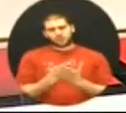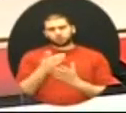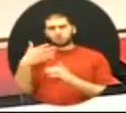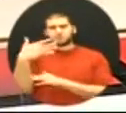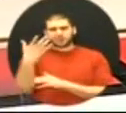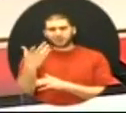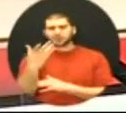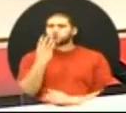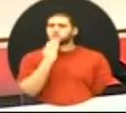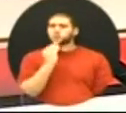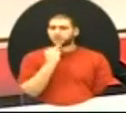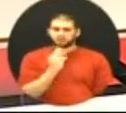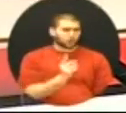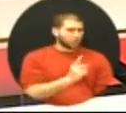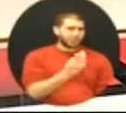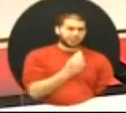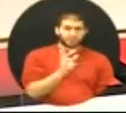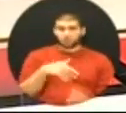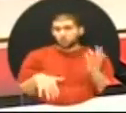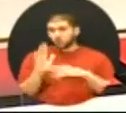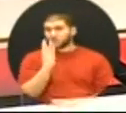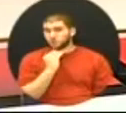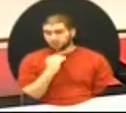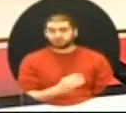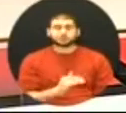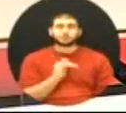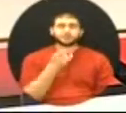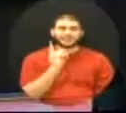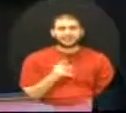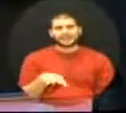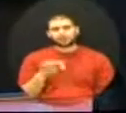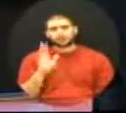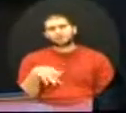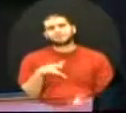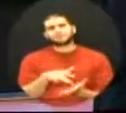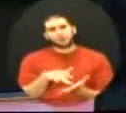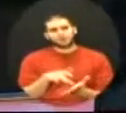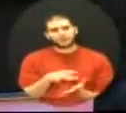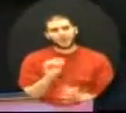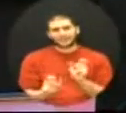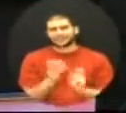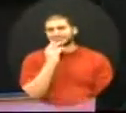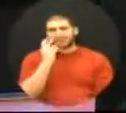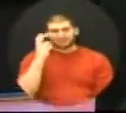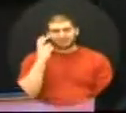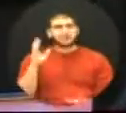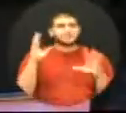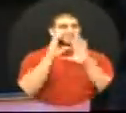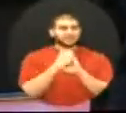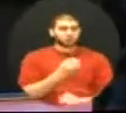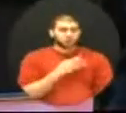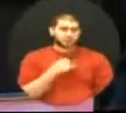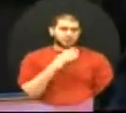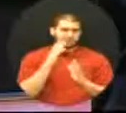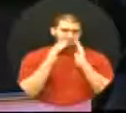מדינה יהודית. לא, רגע. שיש רגע. בה רוב יהודי. כן, אבל צריך למצוא גם מדבר, את המקום לאזרחי ישראל. הרי בתפיסה, בתפיסה שלי אני